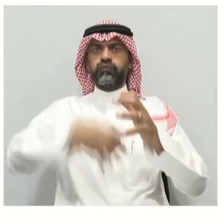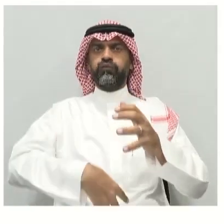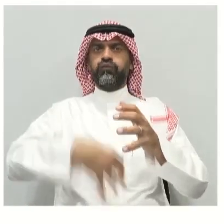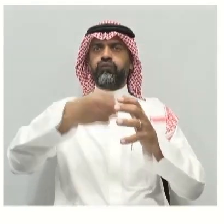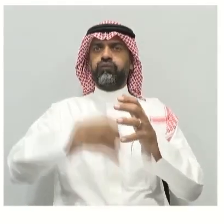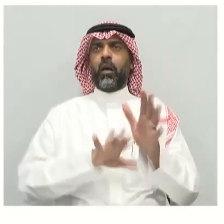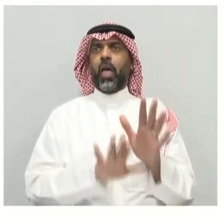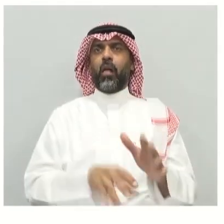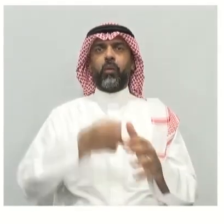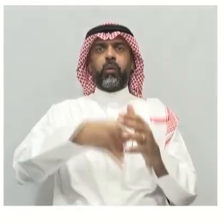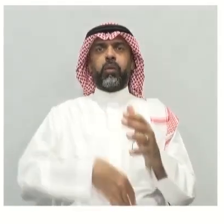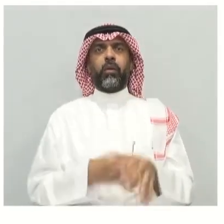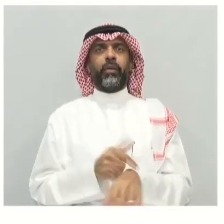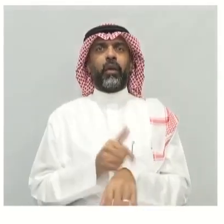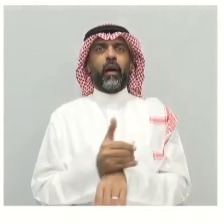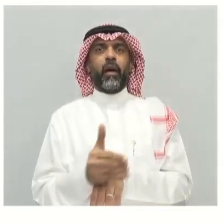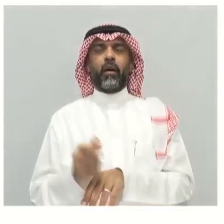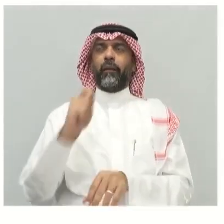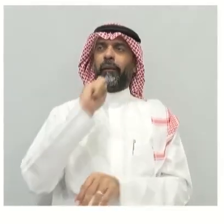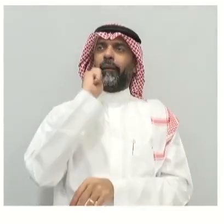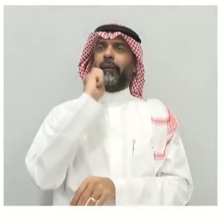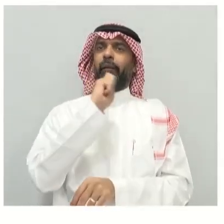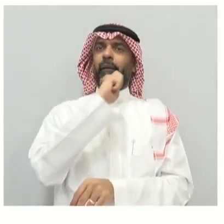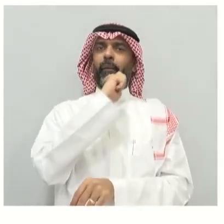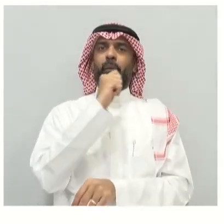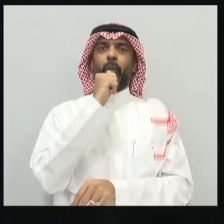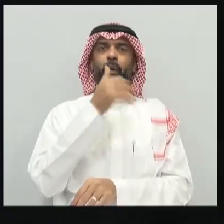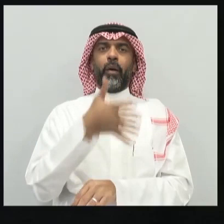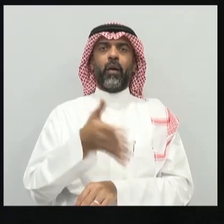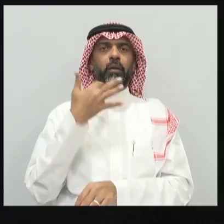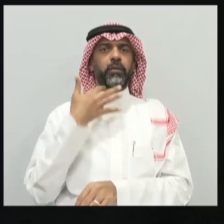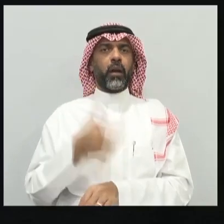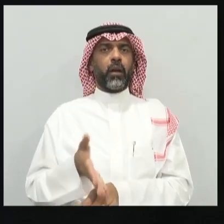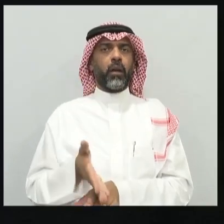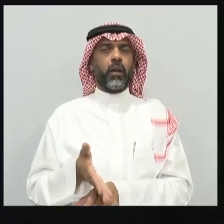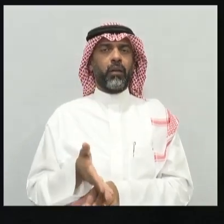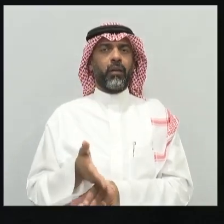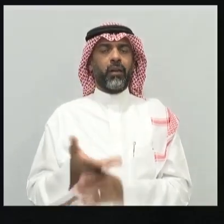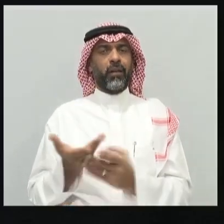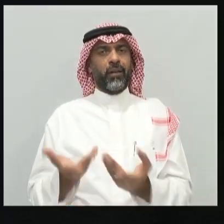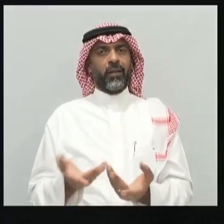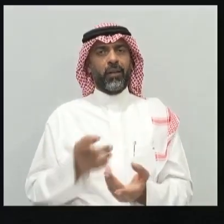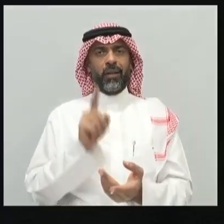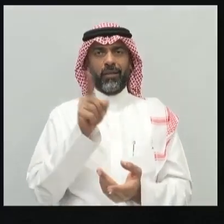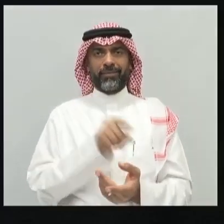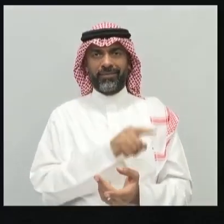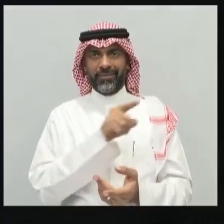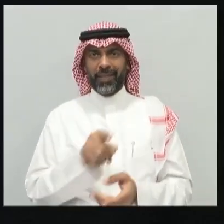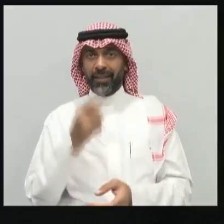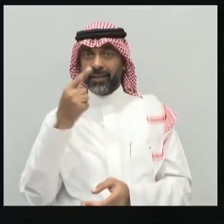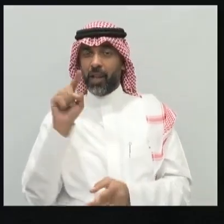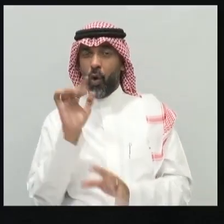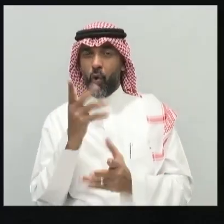مستمر كذا حافظنا على الماء تزين ما حافظنا على الماء الماء من موارد ماذا